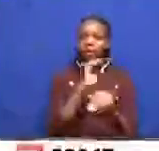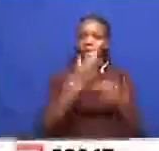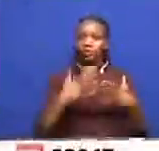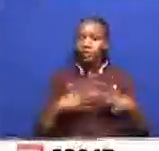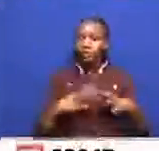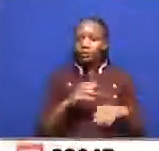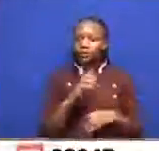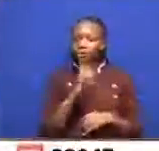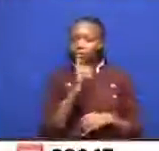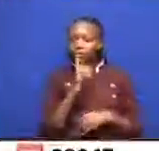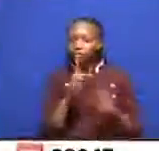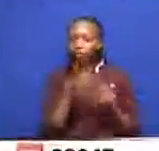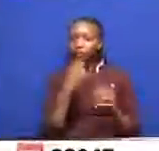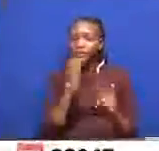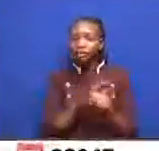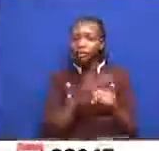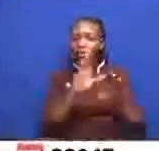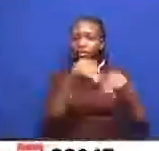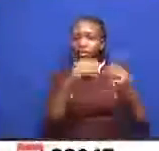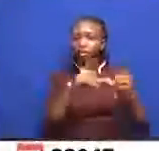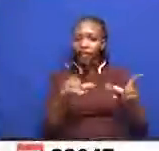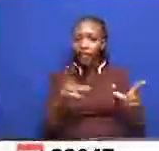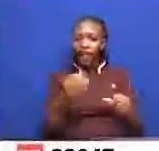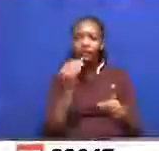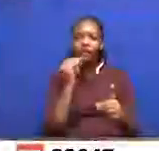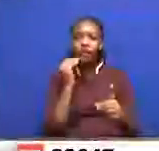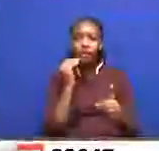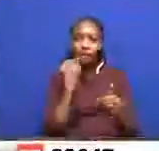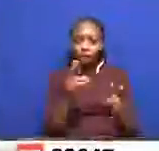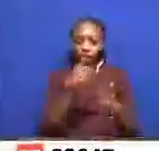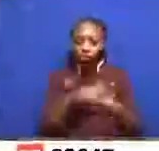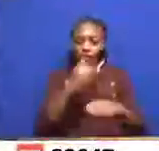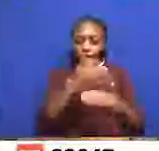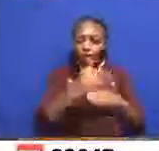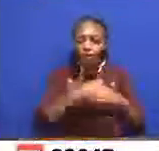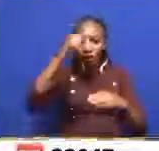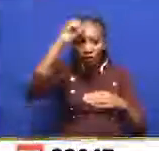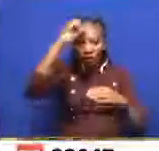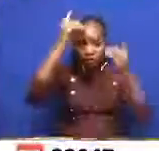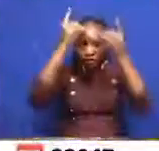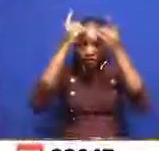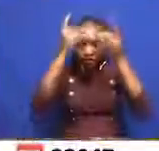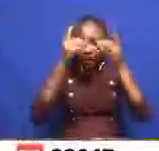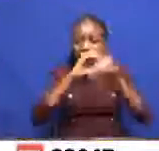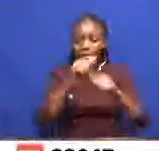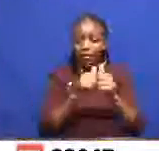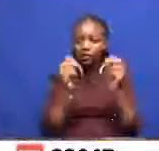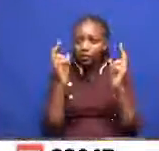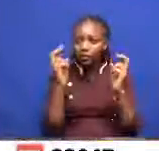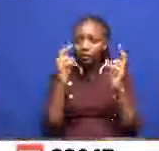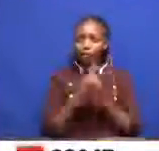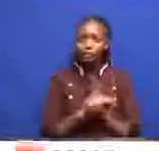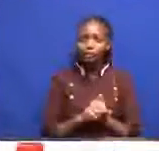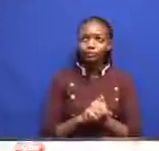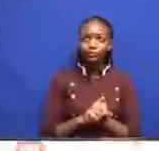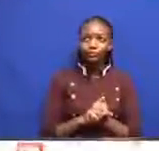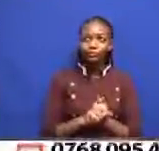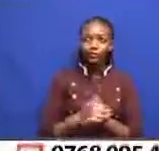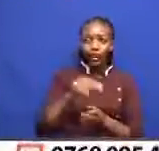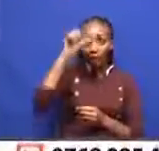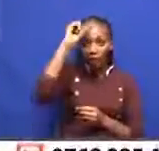hawa na kuahidi kumpa mama huyo makao ya muda kabla ya serikali kushughulikia swala hilo. Serikali inataka kuhakikishia